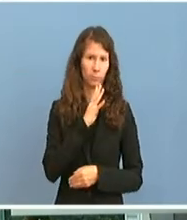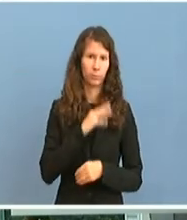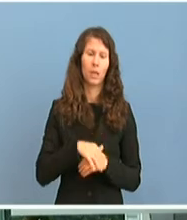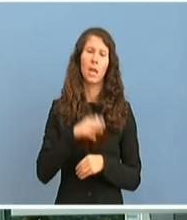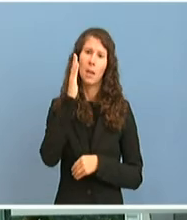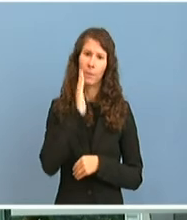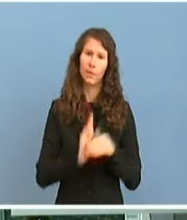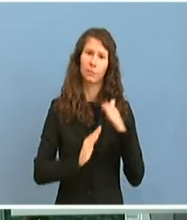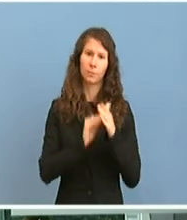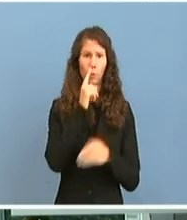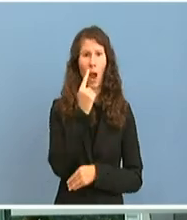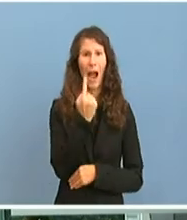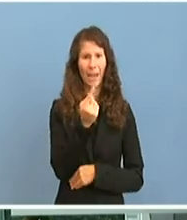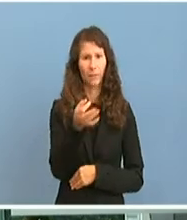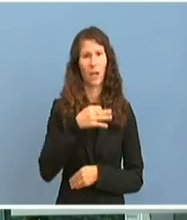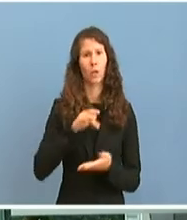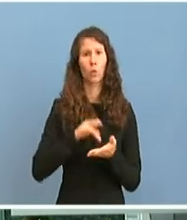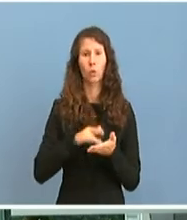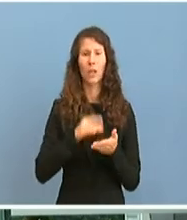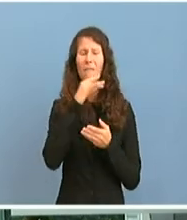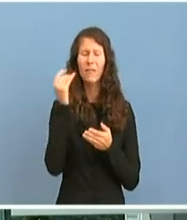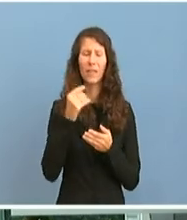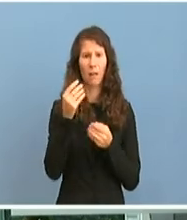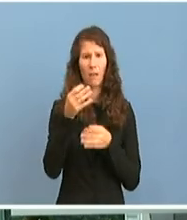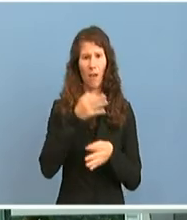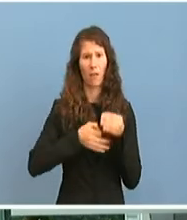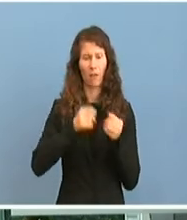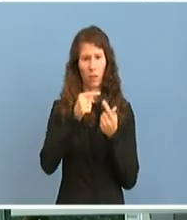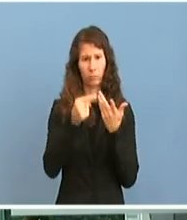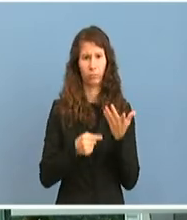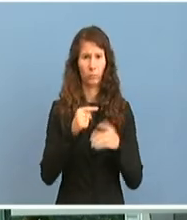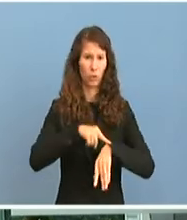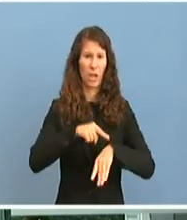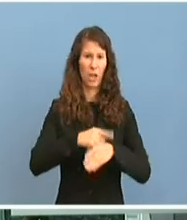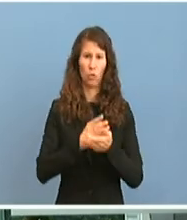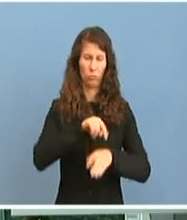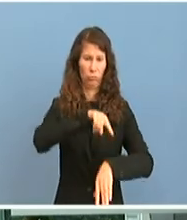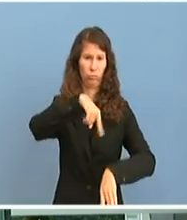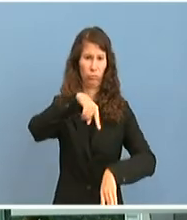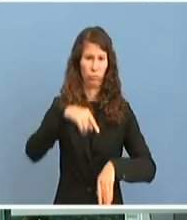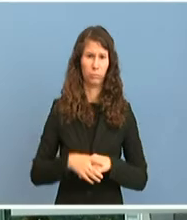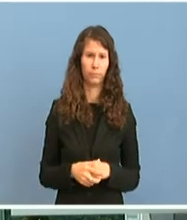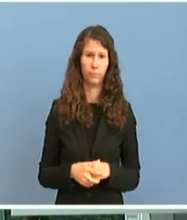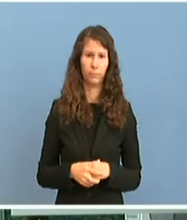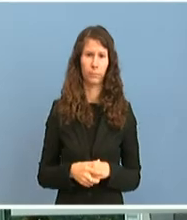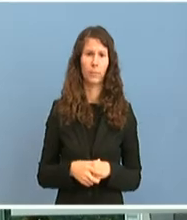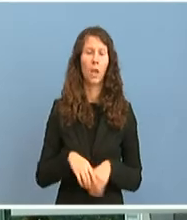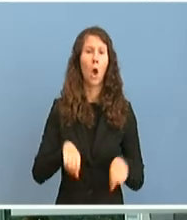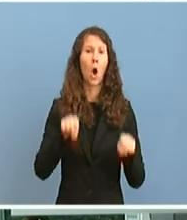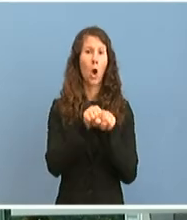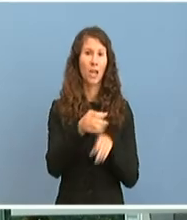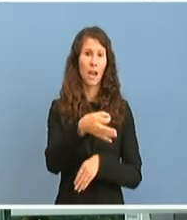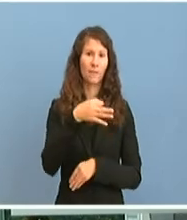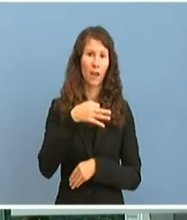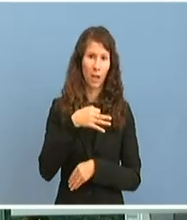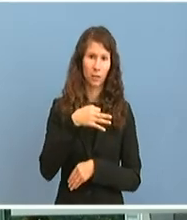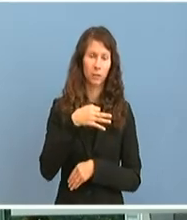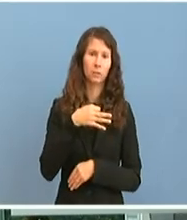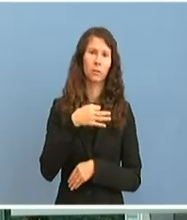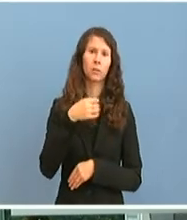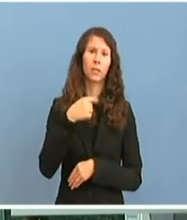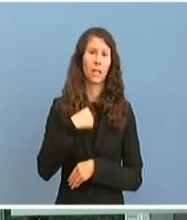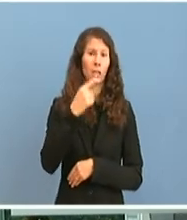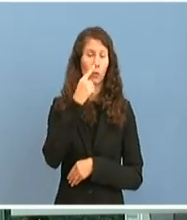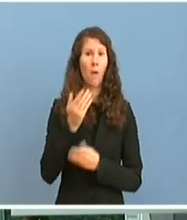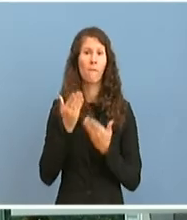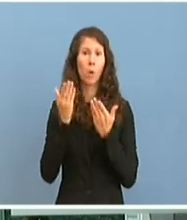zu beschränken, weil wir noch viele haben und die Zeit schon fortgeschritten ist. Und die digitalen Fragen rufe ich nur auf, wenn auch Name und